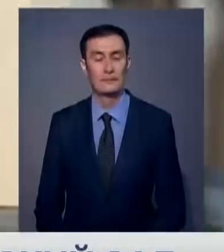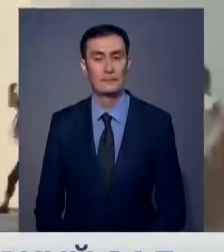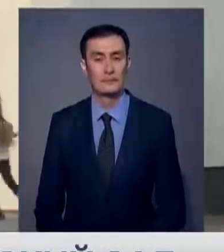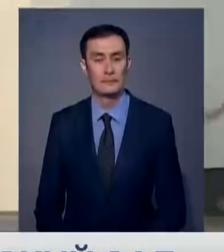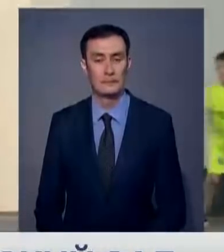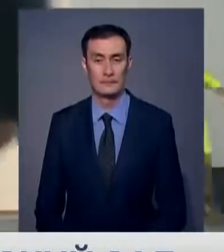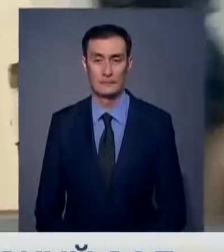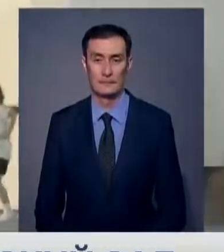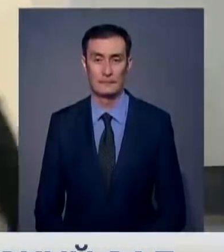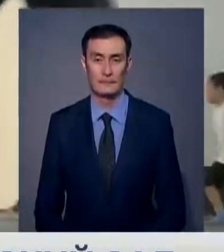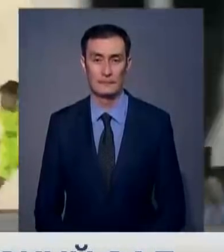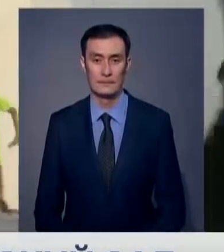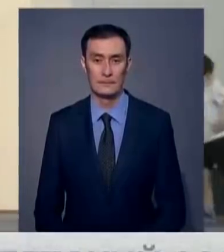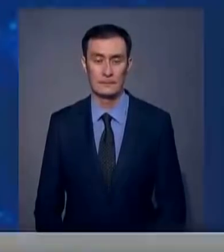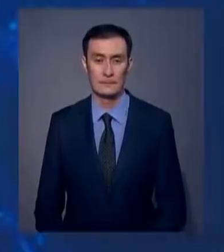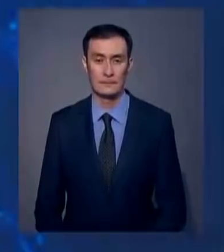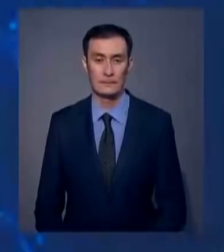Хабар, 24.